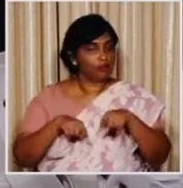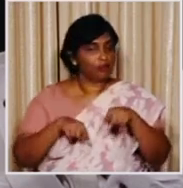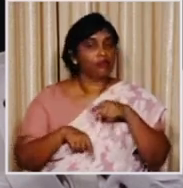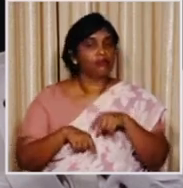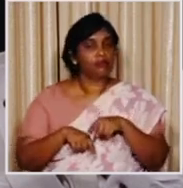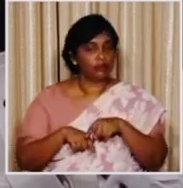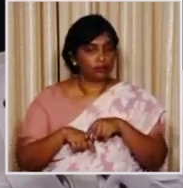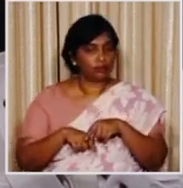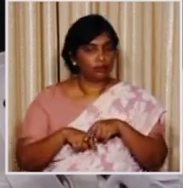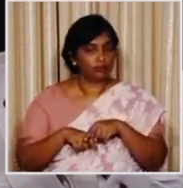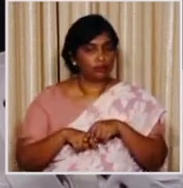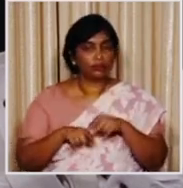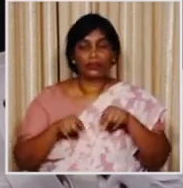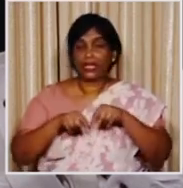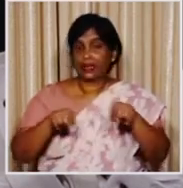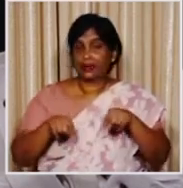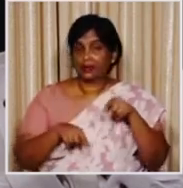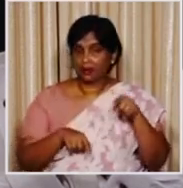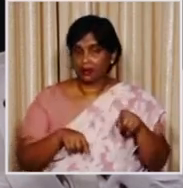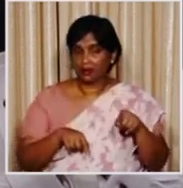ඒ ටේප් එක